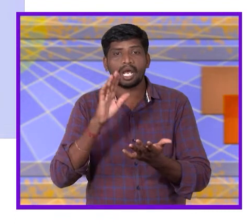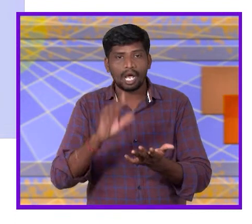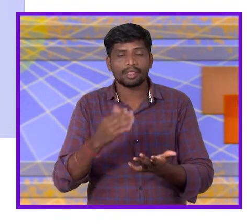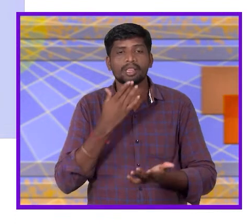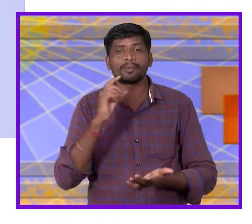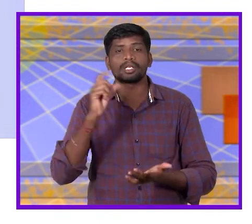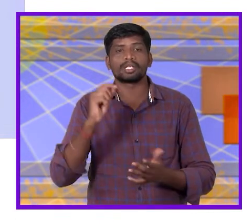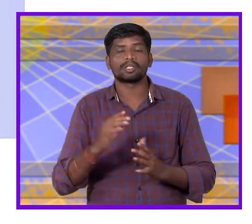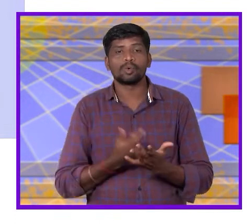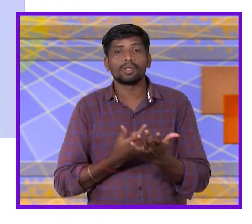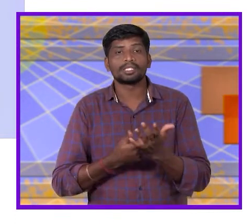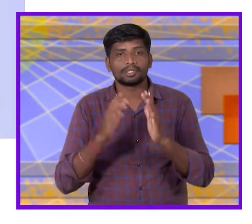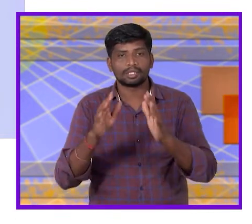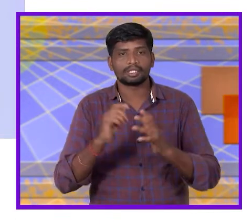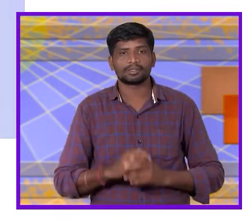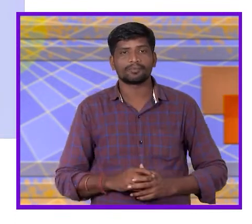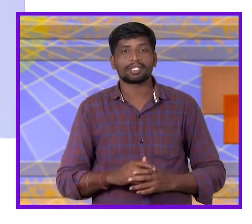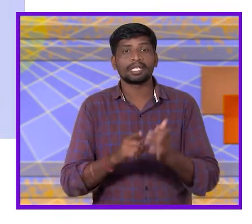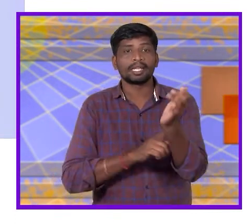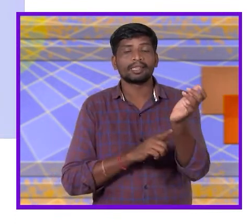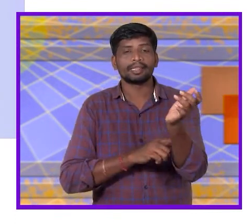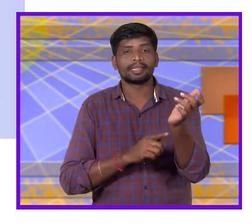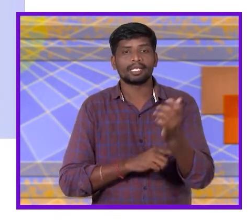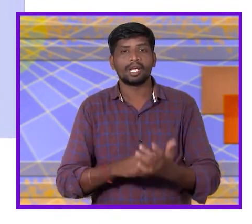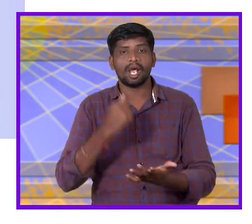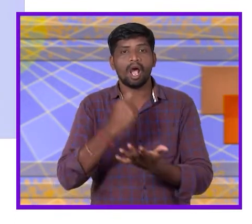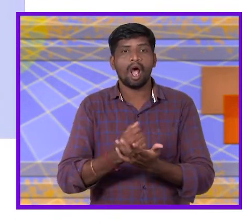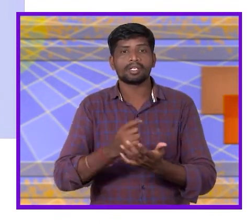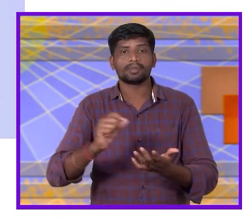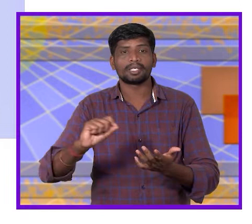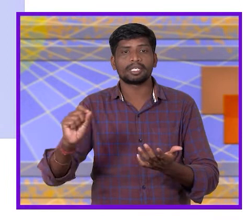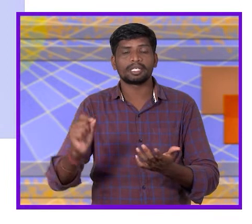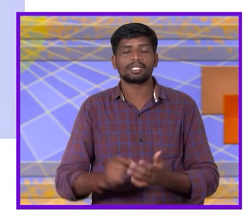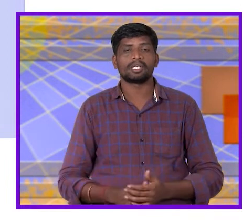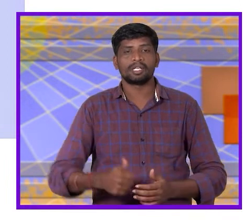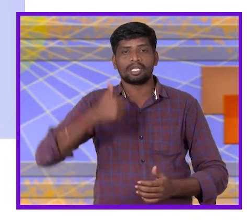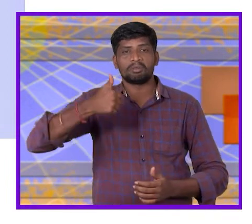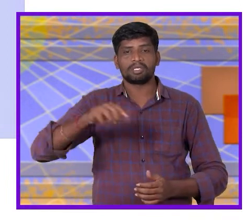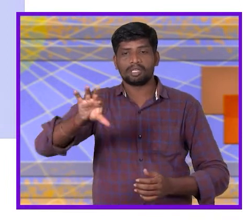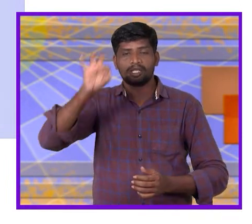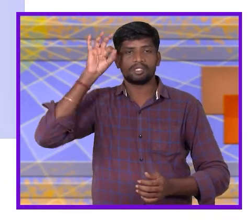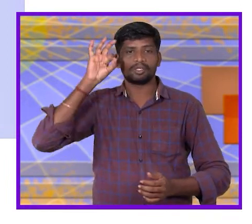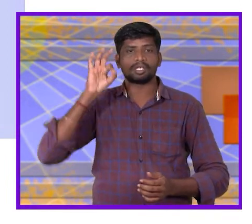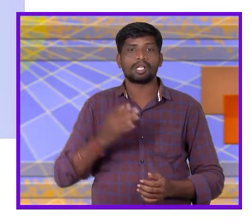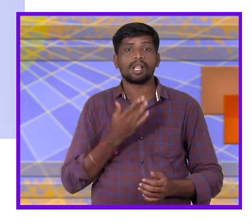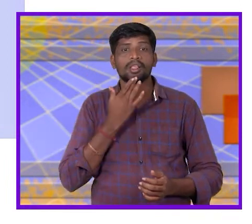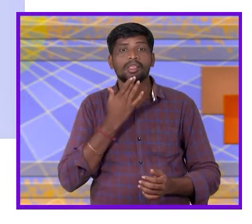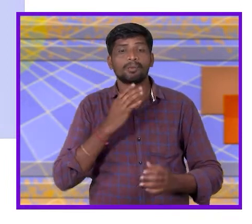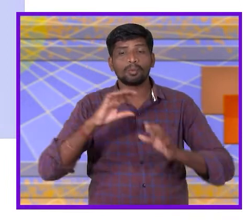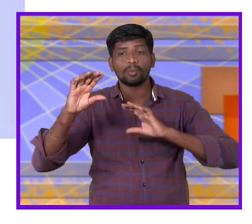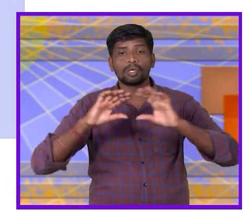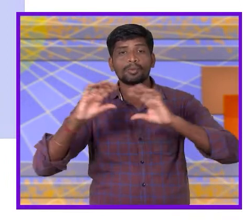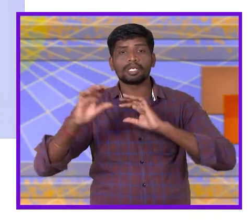பல்கலைக்கழகம் செய்து வருகிறது. இந்திய ஆட்சிப் பணிக்கு தேர்வாகி இருக்கிறவர்களுக்கு தமிழ் மொழியிலே